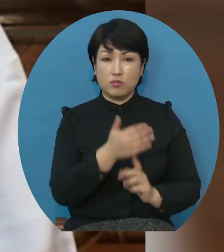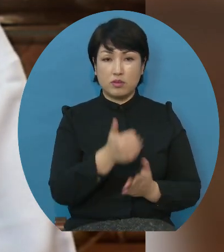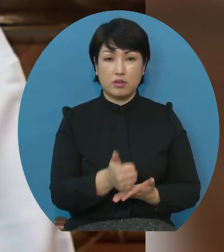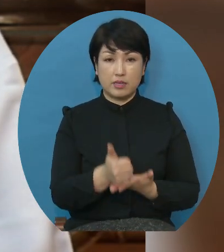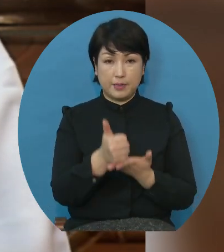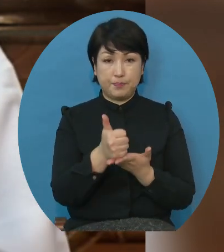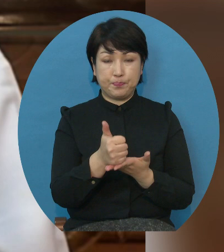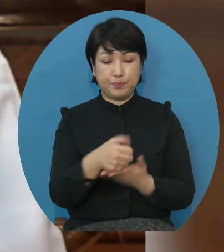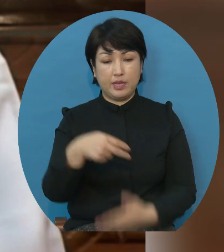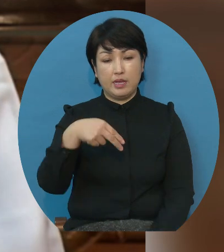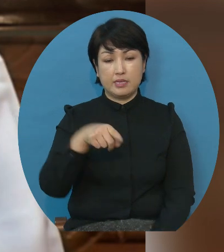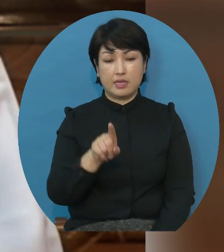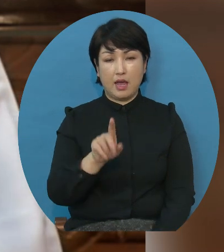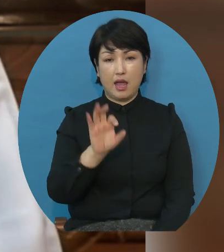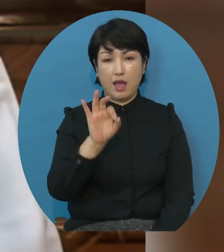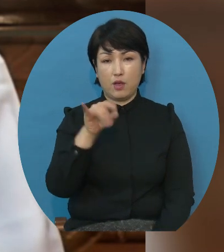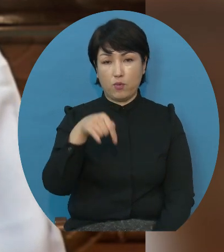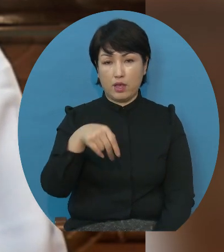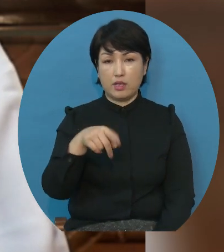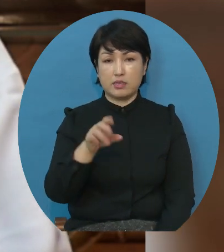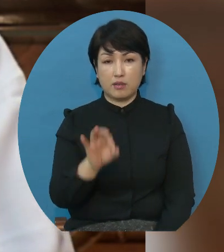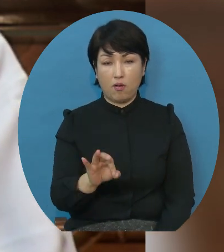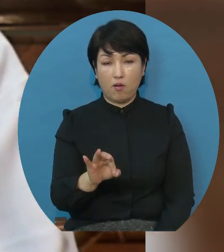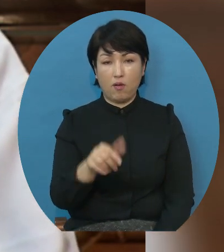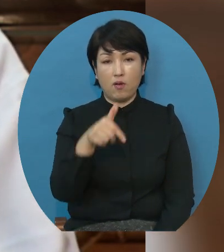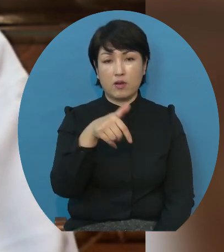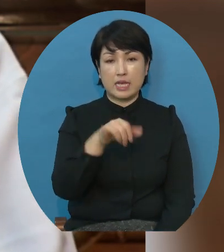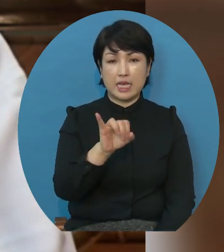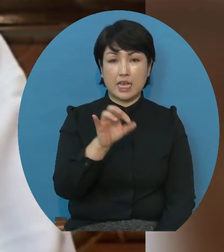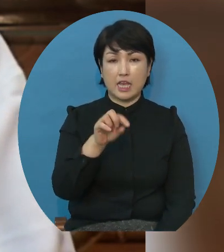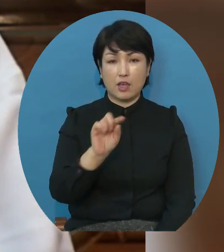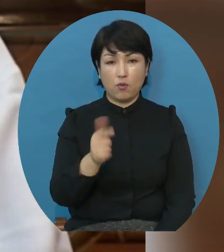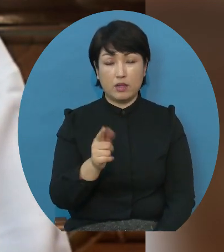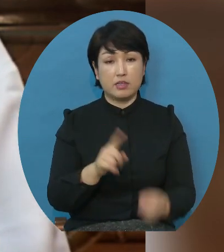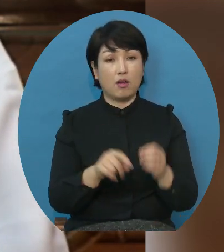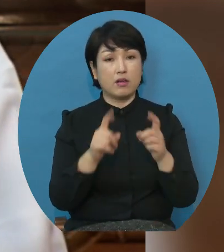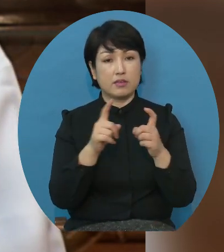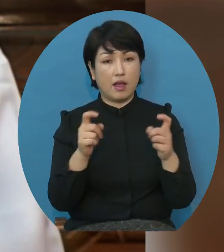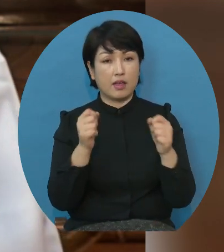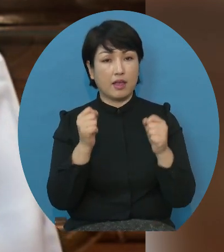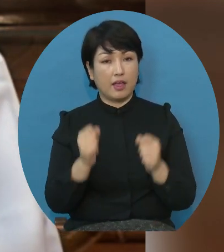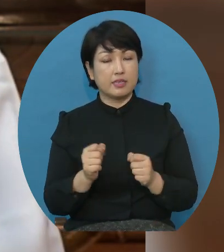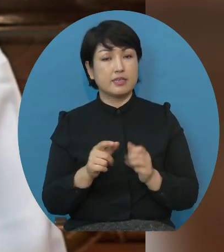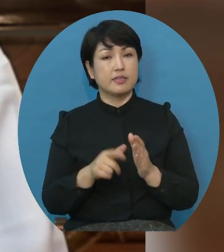부처님께서 사회 성 키 원 정사에 계실 때였습니다